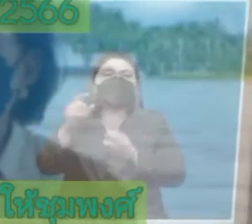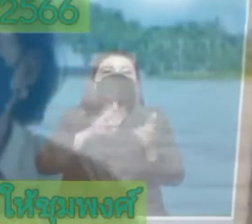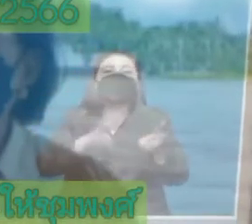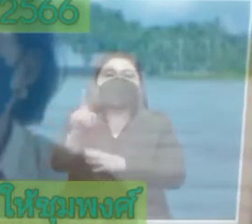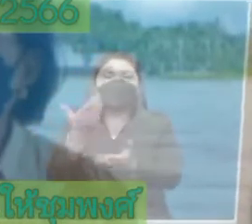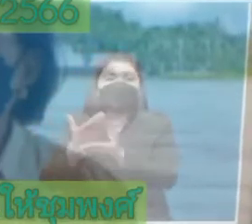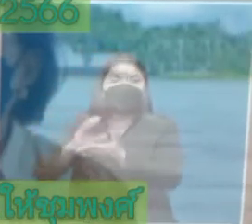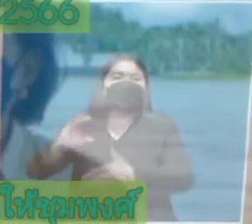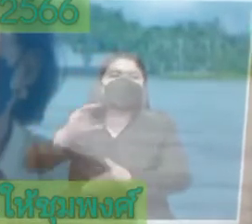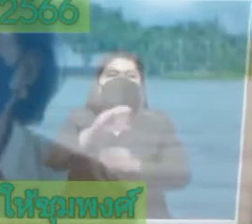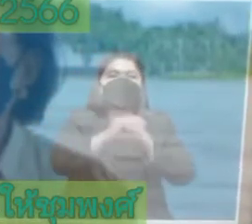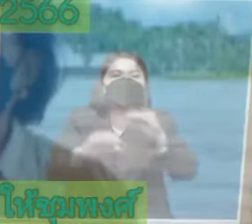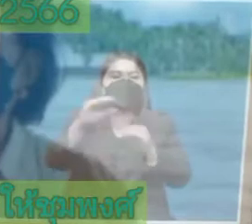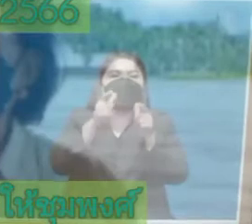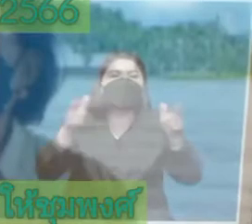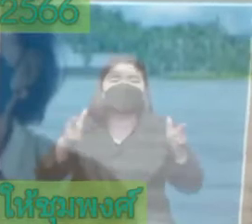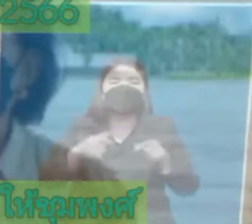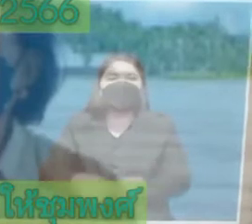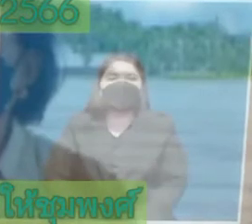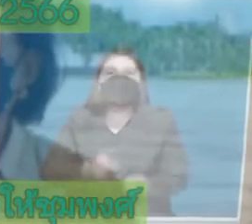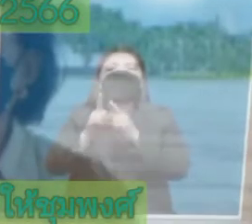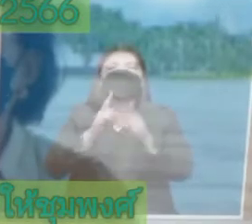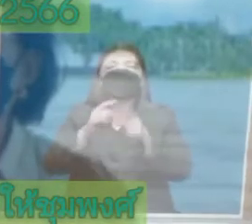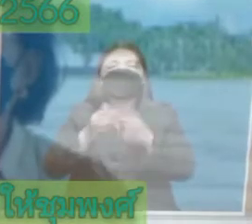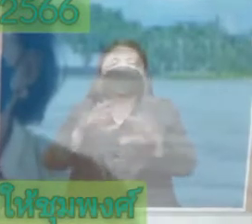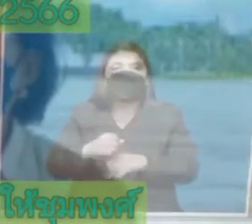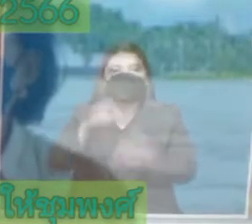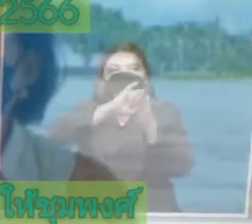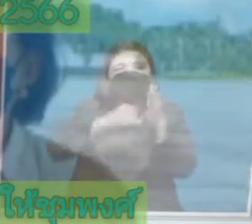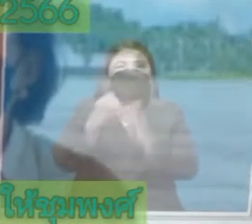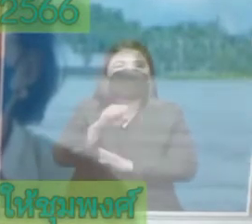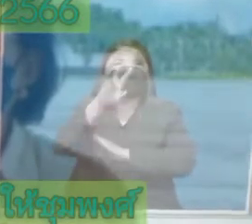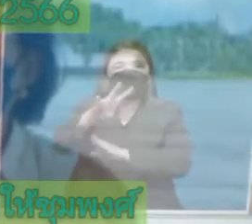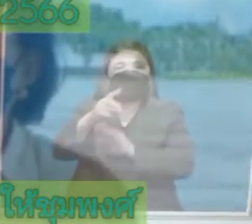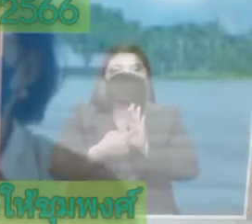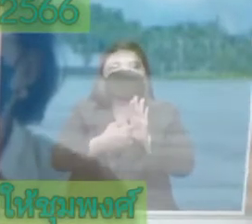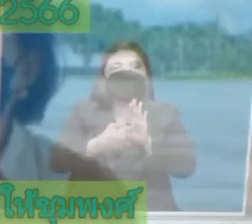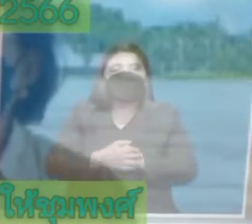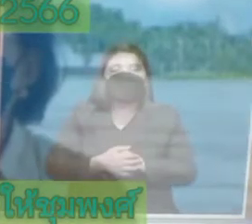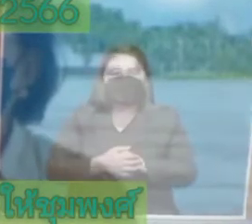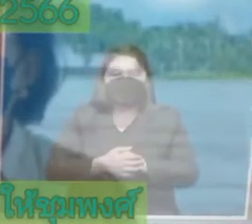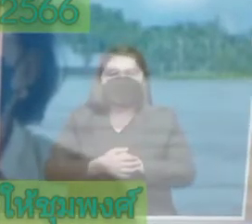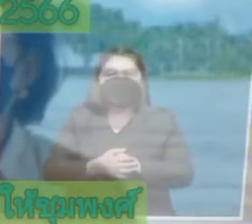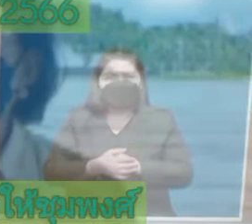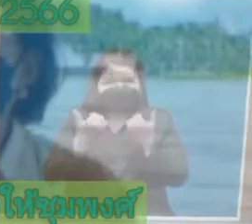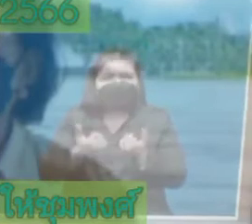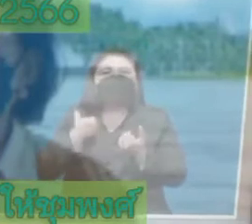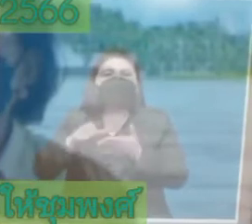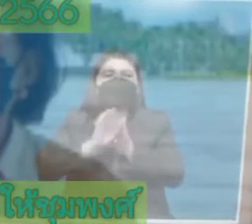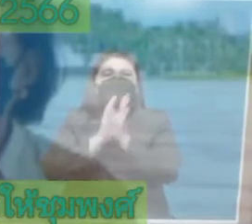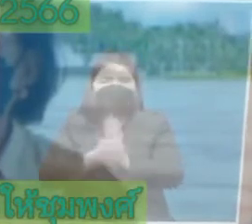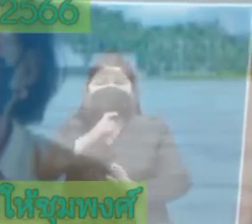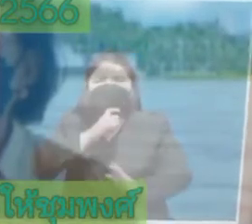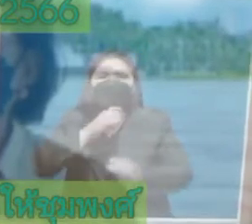เพิ่มงบประมาณในการทำโครงการขนาดใหญ่อย่างที่ว่า17จังหวัดอย่างที่เราขวัญที่ตัดดำเนิน